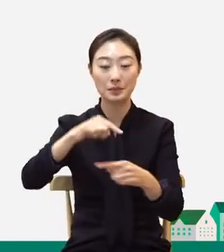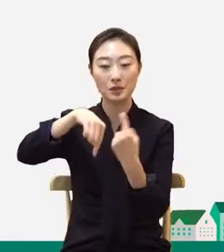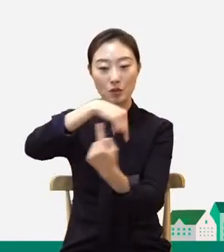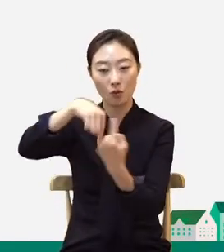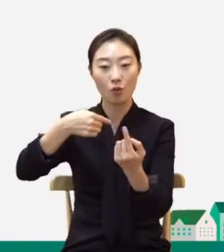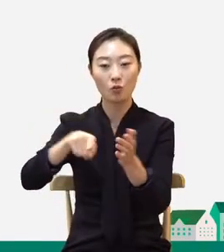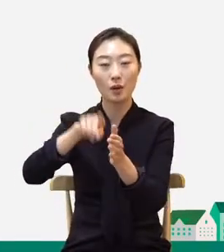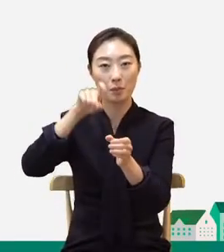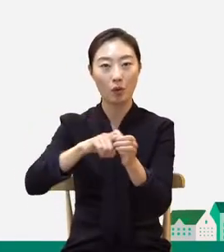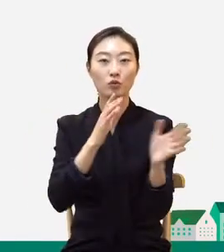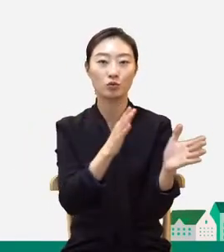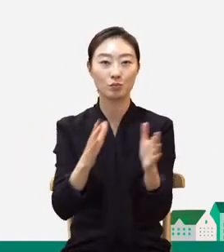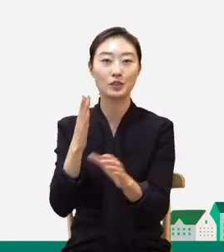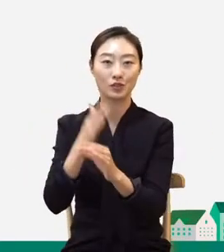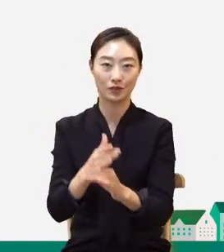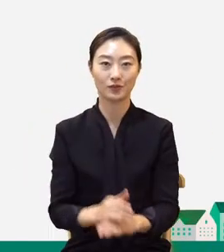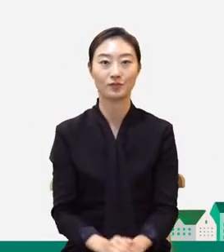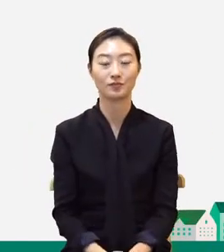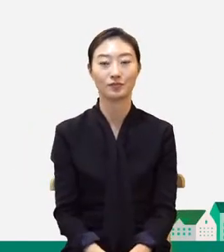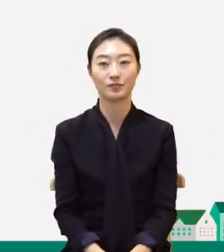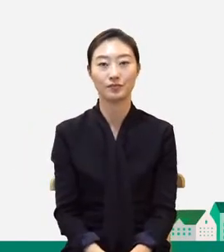수행하고 준비하고 있습니다.